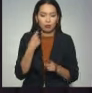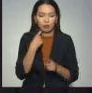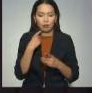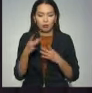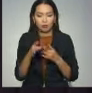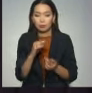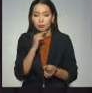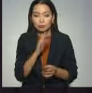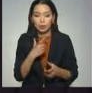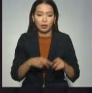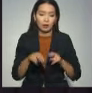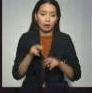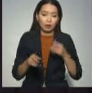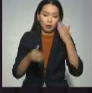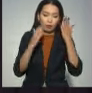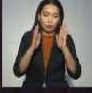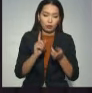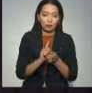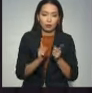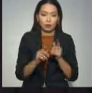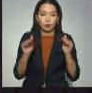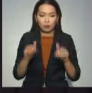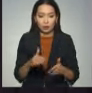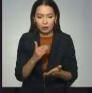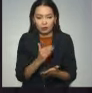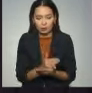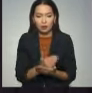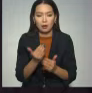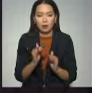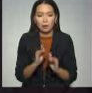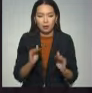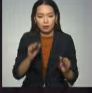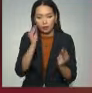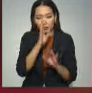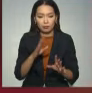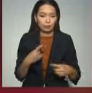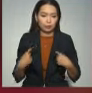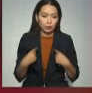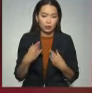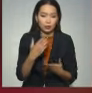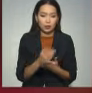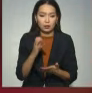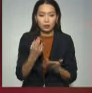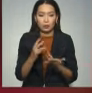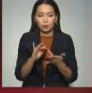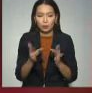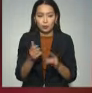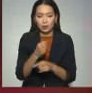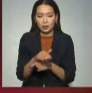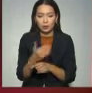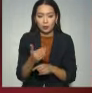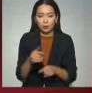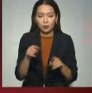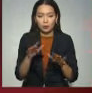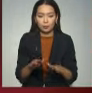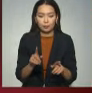Көңілін көтеремін деп, одан әрі құлазиды. Соңында бейкүнә балалар жапа шегеді. Әлеуметтік желіде тараған бұл видео